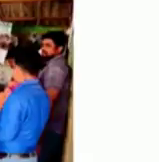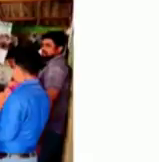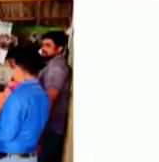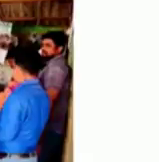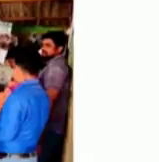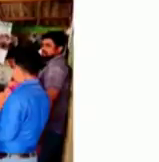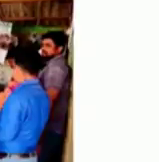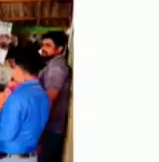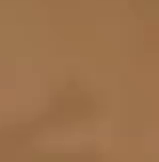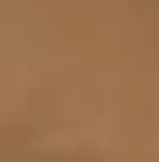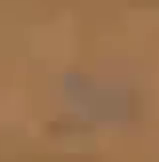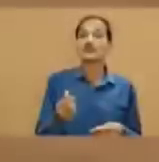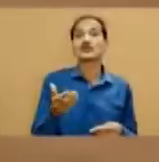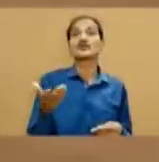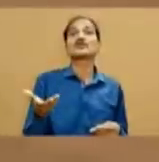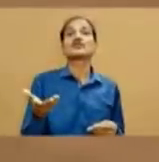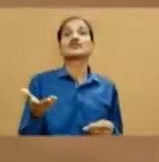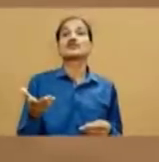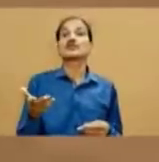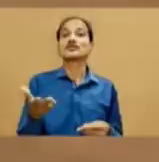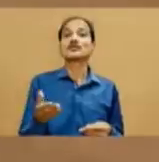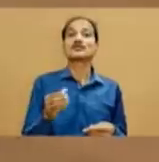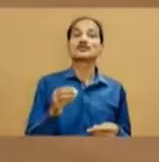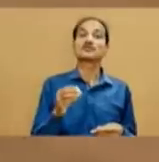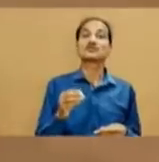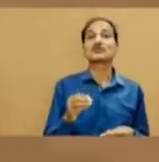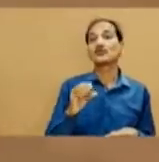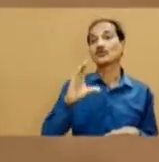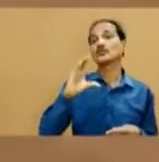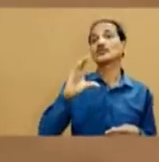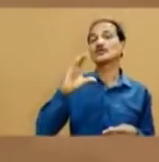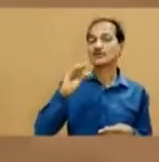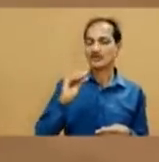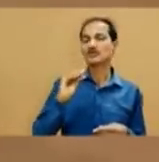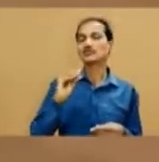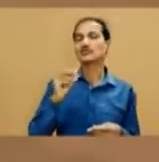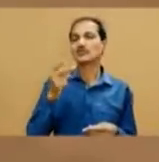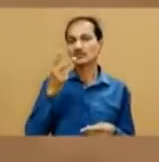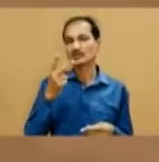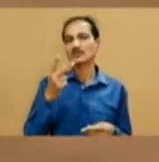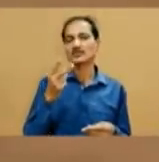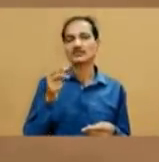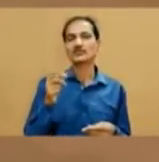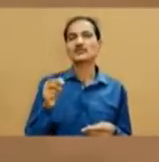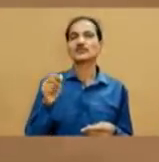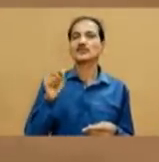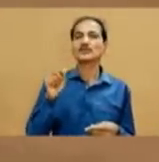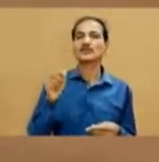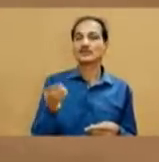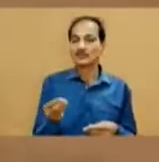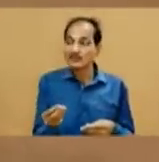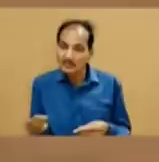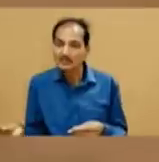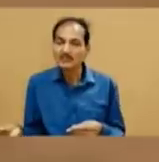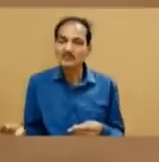के रिटेल रे भी कितने प्राइस रे बिक्री हो सो दैट आमर कि होलसेलर भी माने होर्डिंग भी करें ना और रिटेलर भी